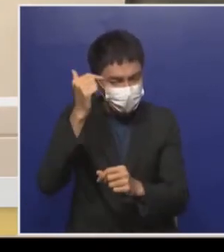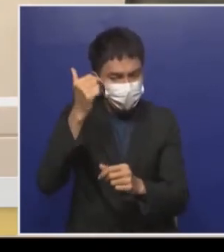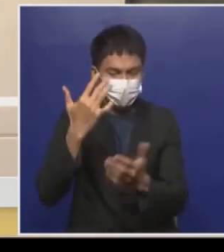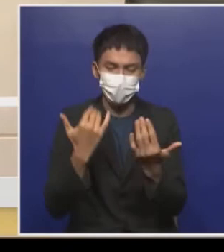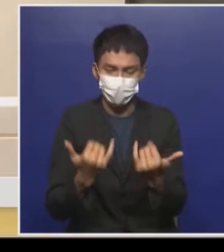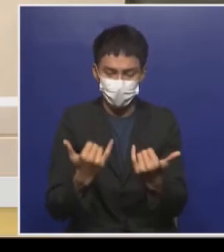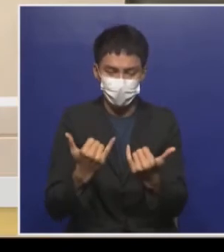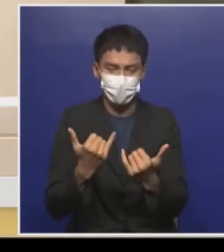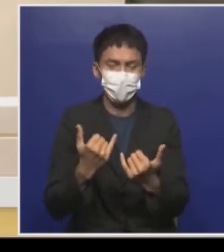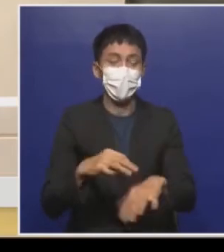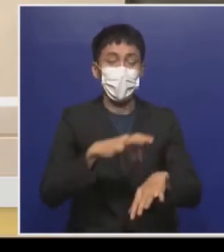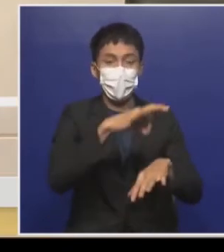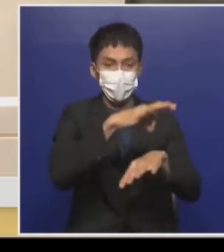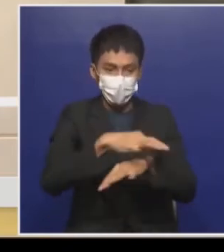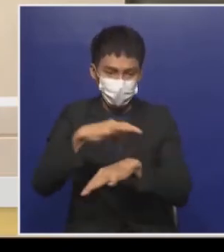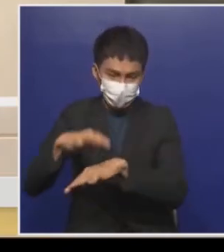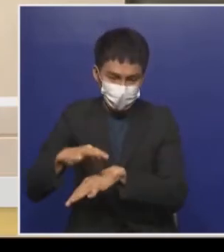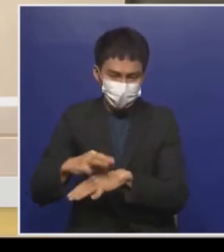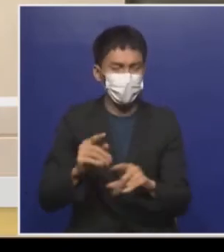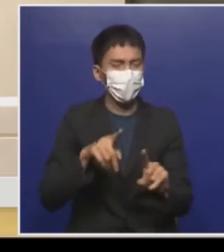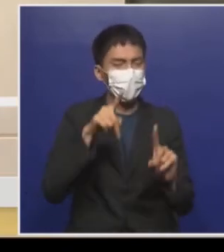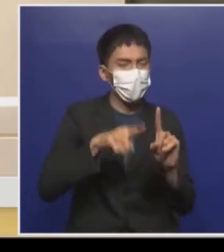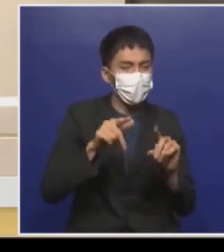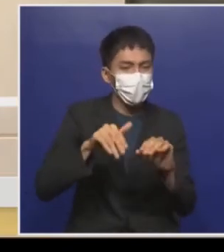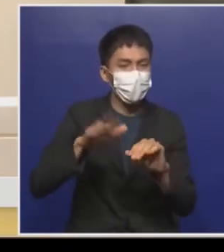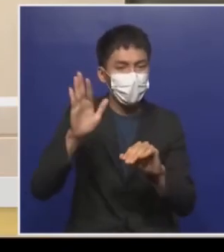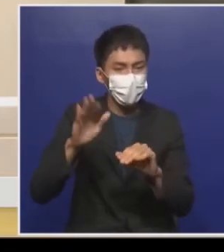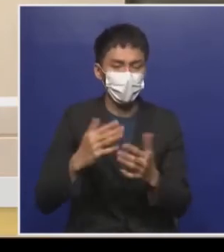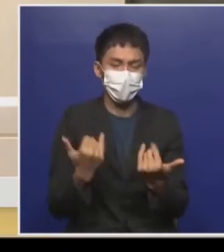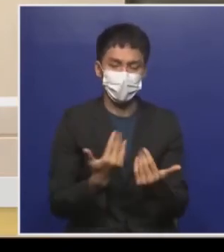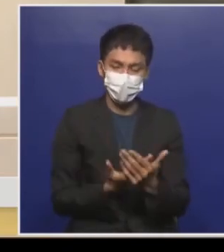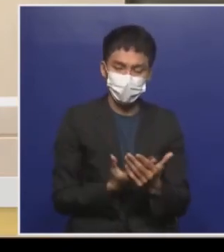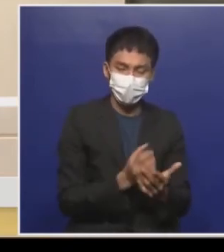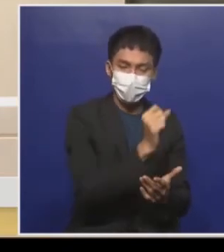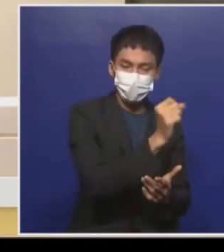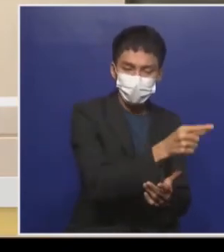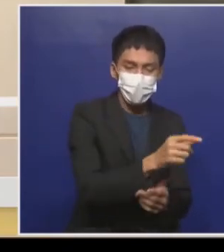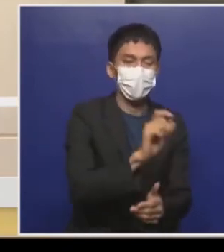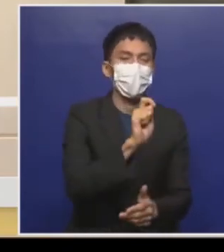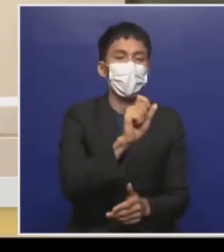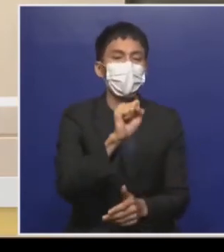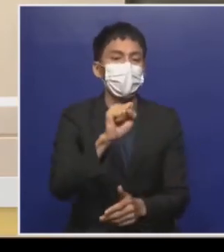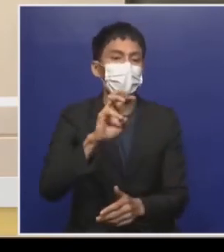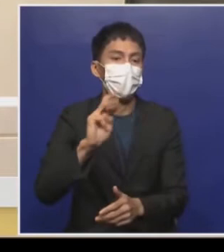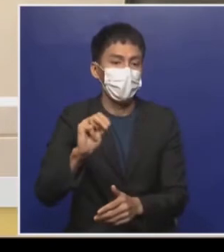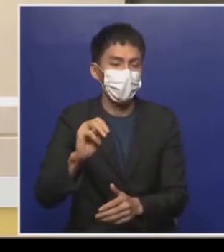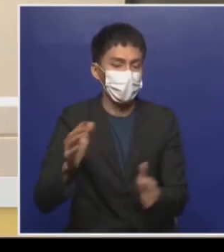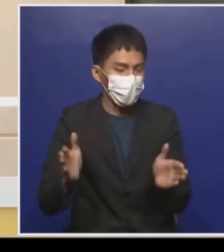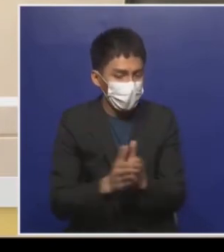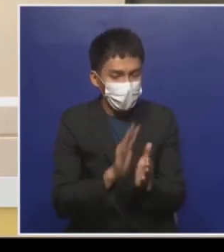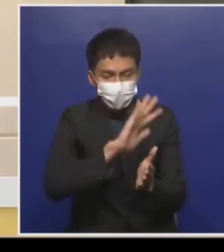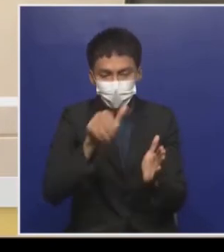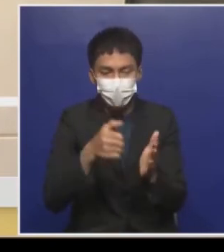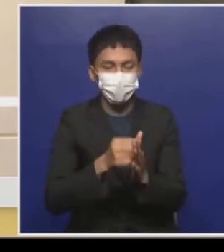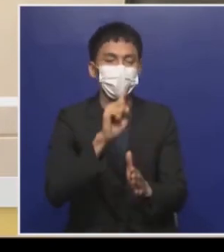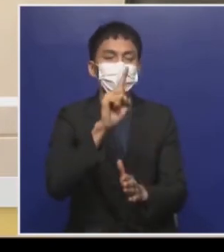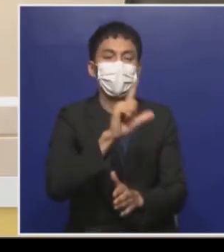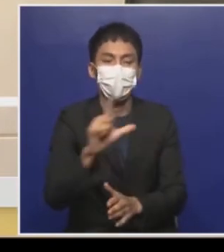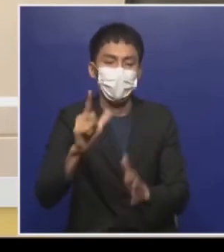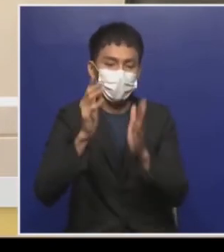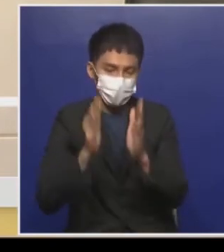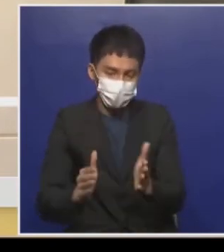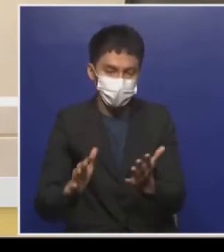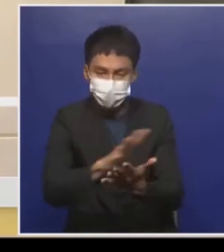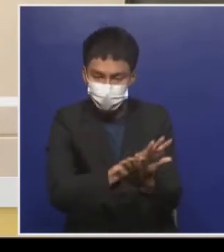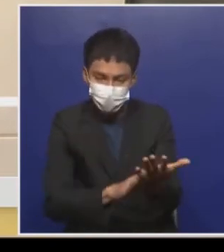ได้มีเงินทจะไปช่วยกับจ้างออสมอซึมอยู่ 1 ลานคนทประเทศ ให้ช่วยทำงานแ้ไขปญห